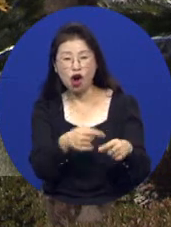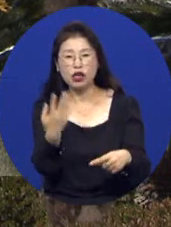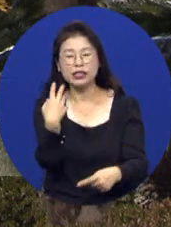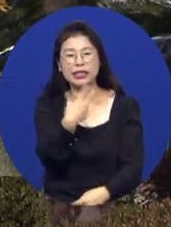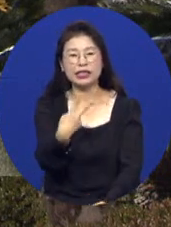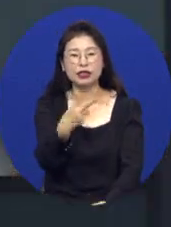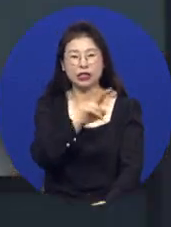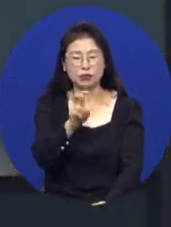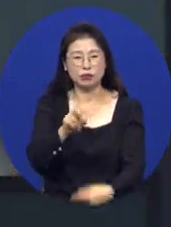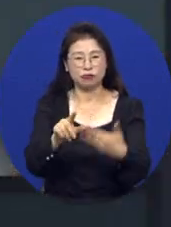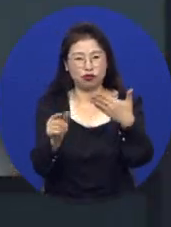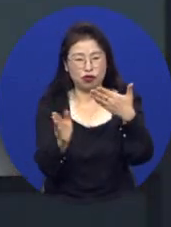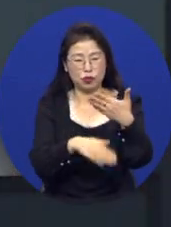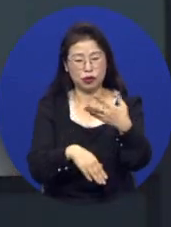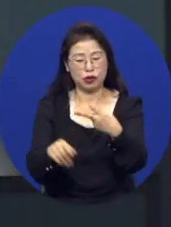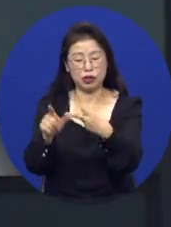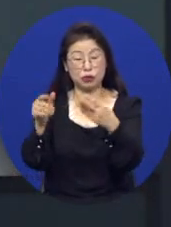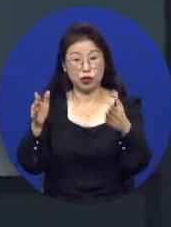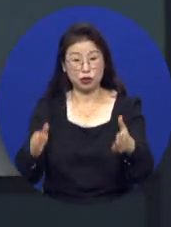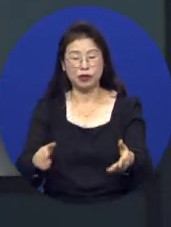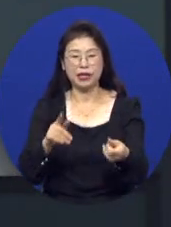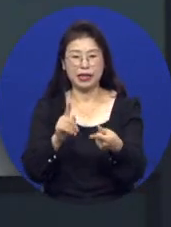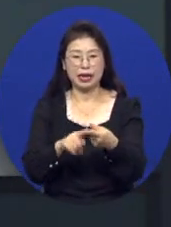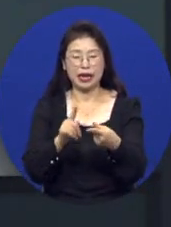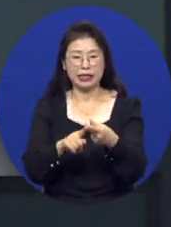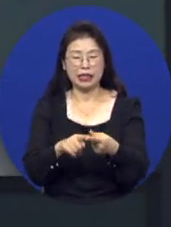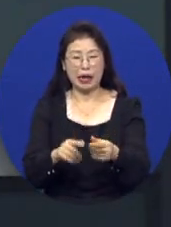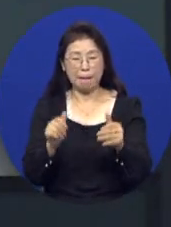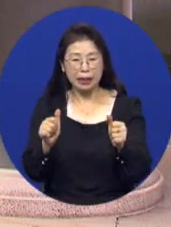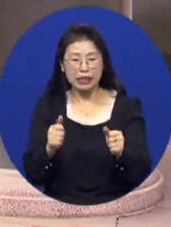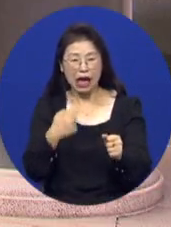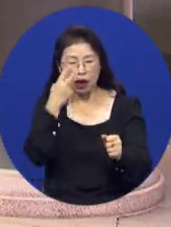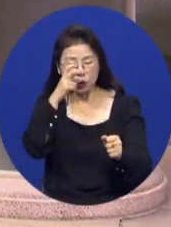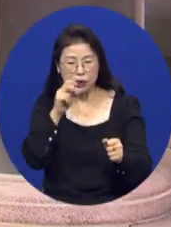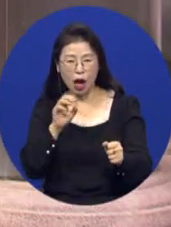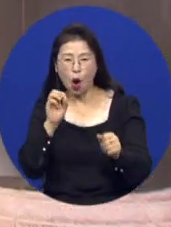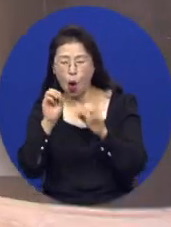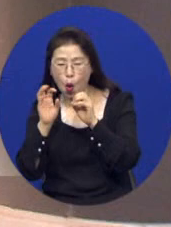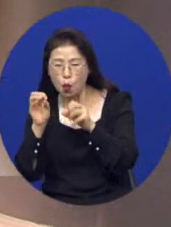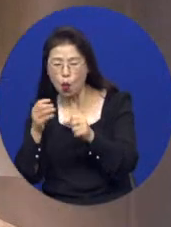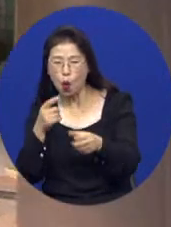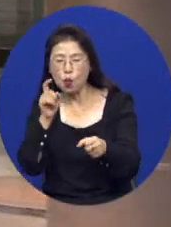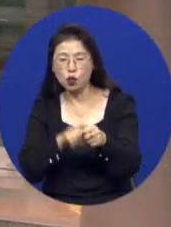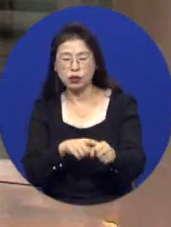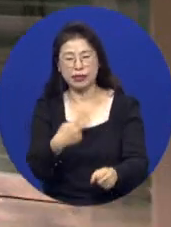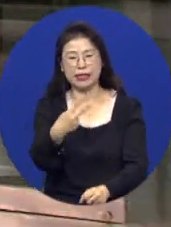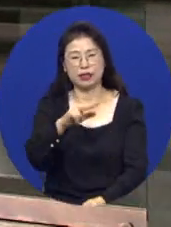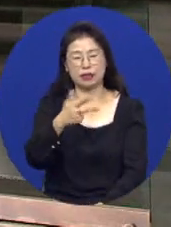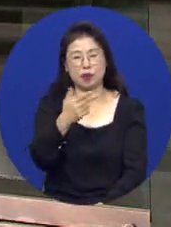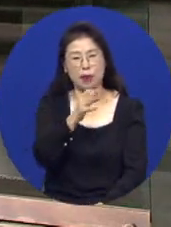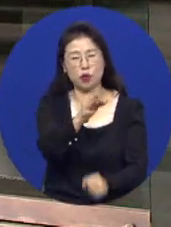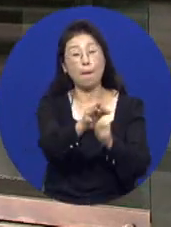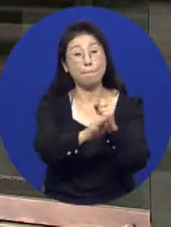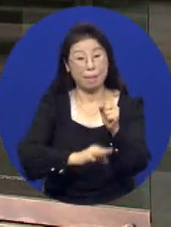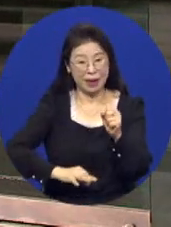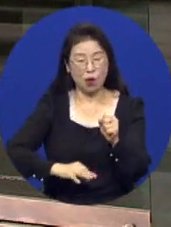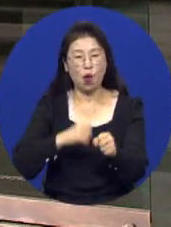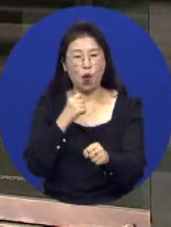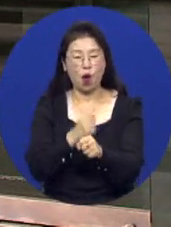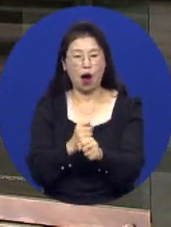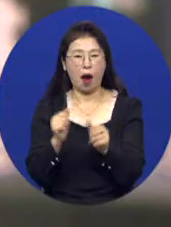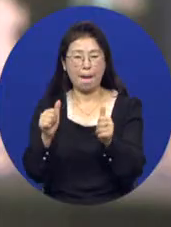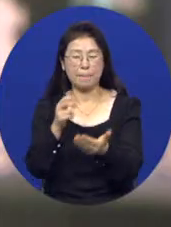지난 2020년 9월부터 12월까지 판검사에게 로비해주겠다는 명목으로 200700여만 원을 받는